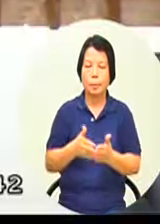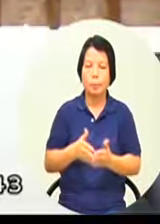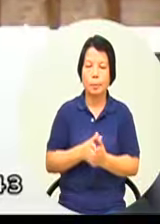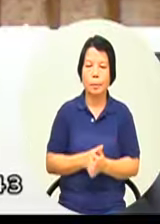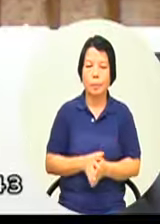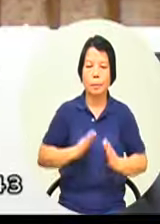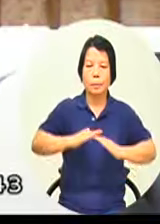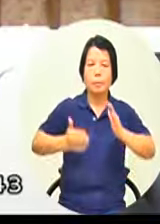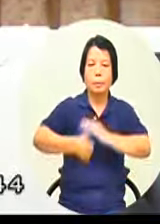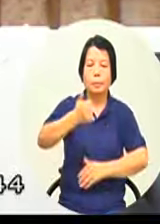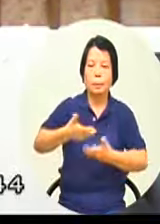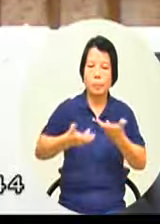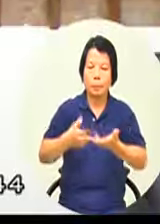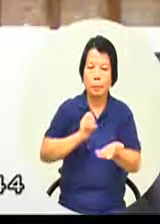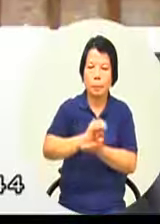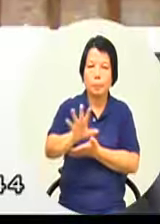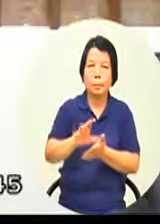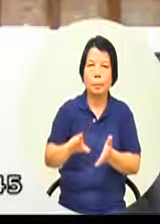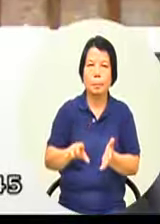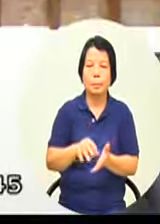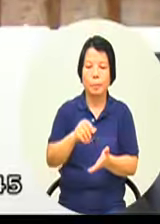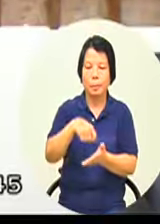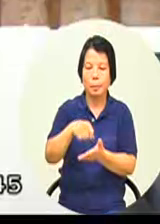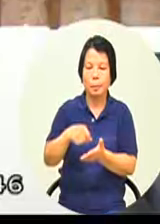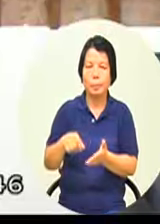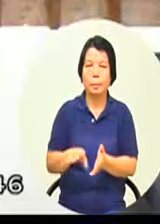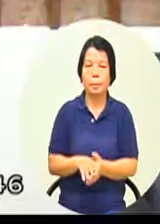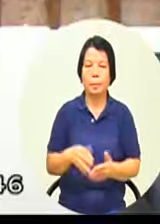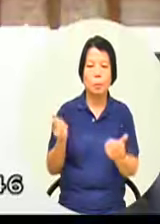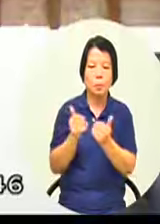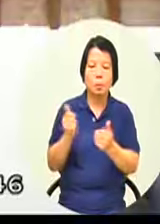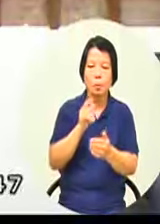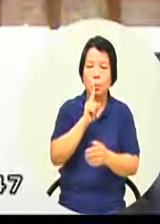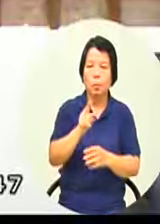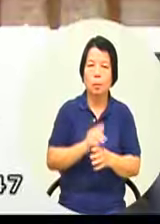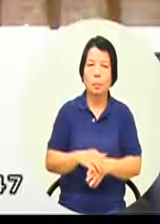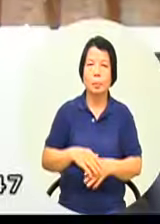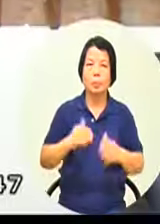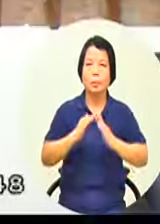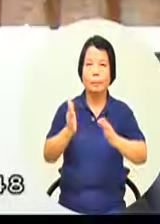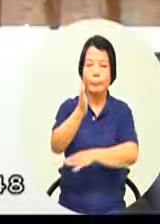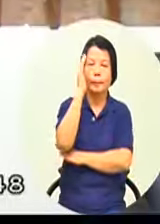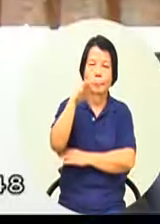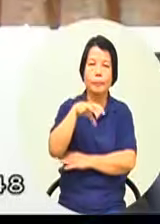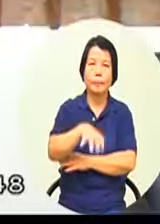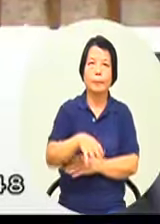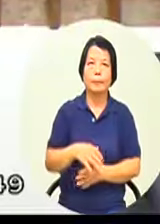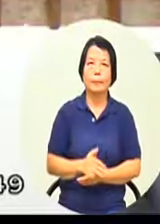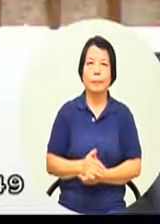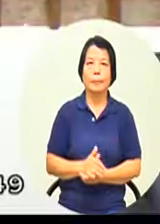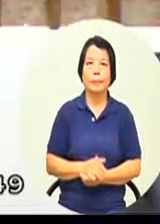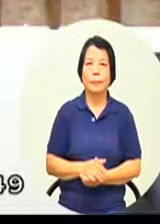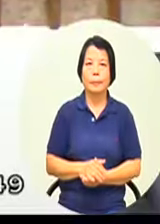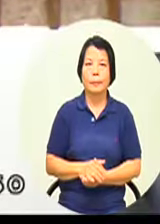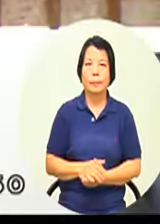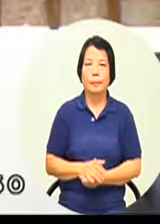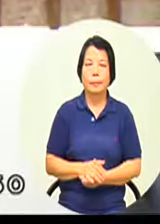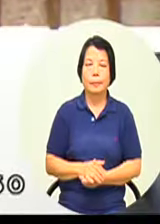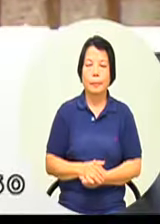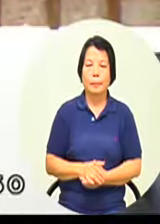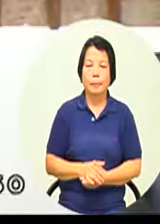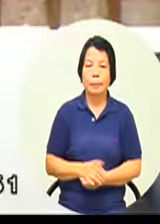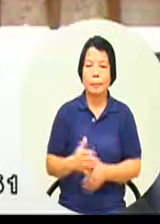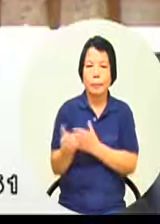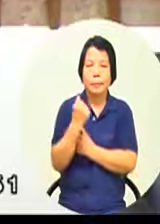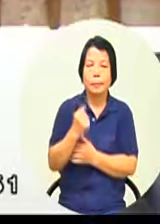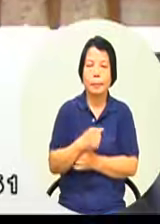报告的那个咨询当中就有提到，市政府现在有把那个我们的那个强力